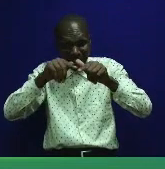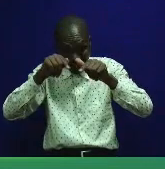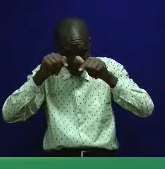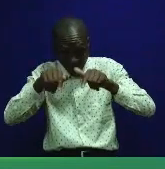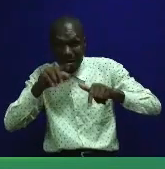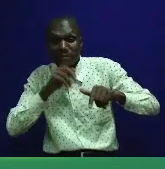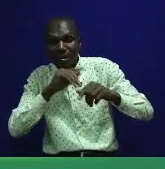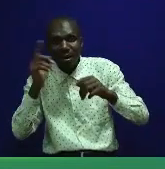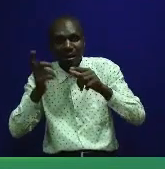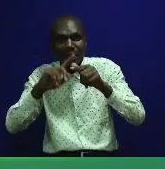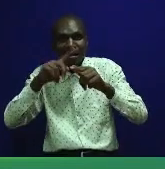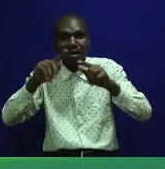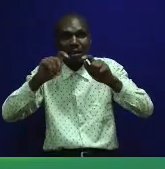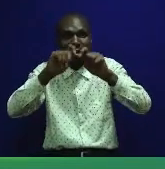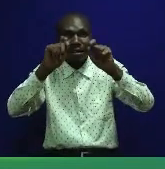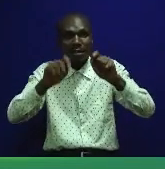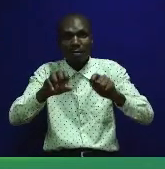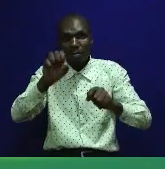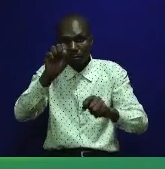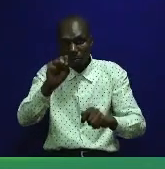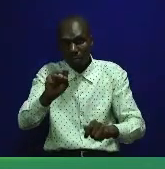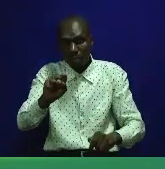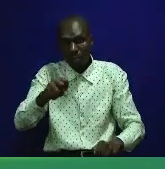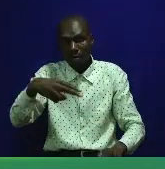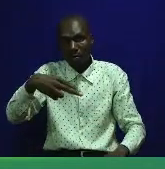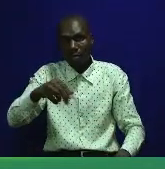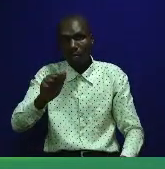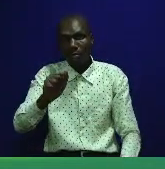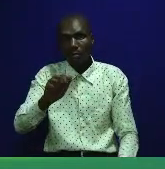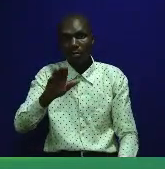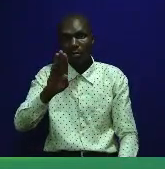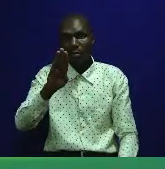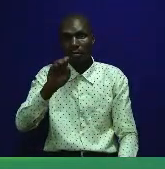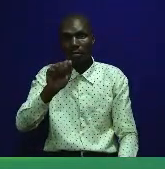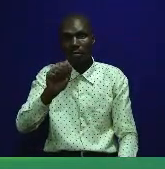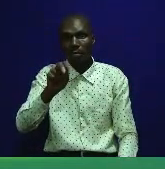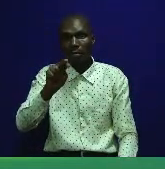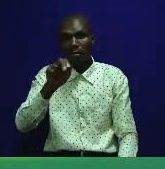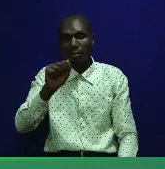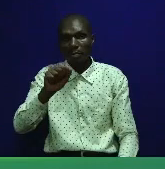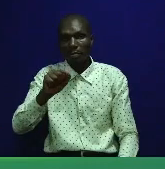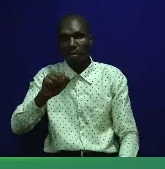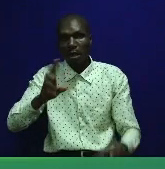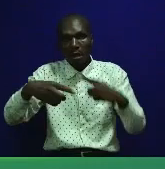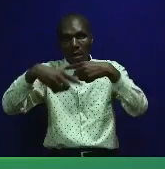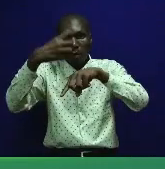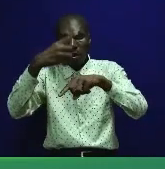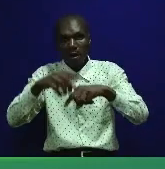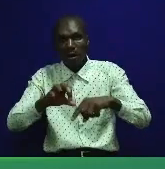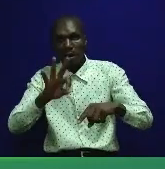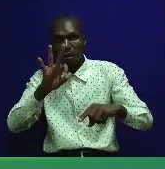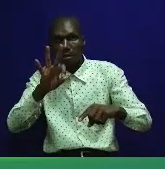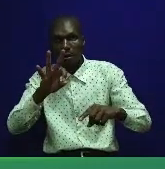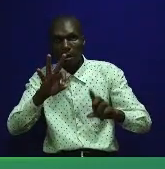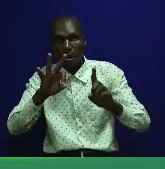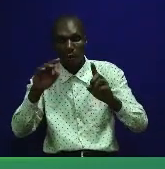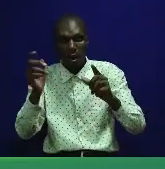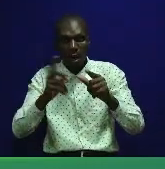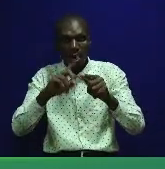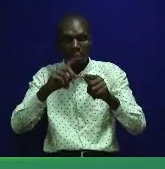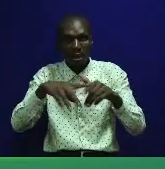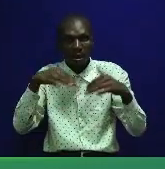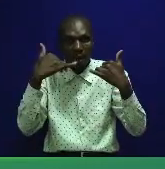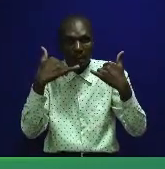lero awase team ya Shabana FC ya nyara kunye bo team ya Mombasa Elite chigoli sato ase egole ya mochi goli chinyo chabe kuna ba ko